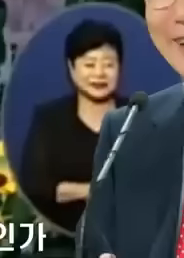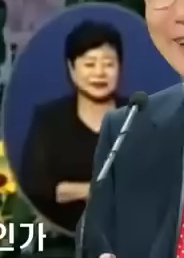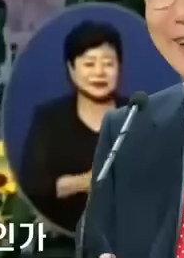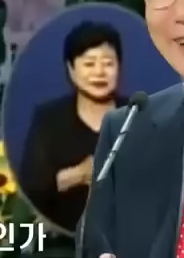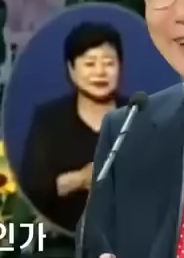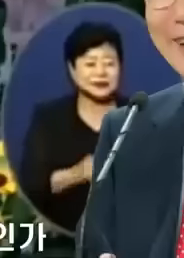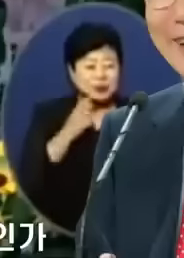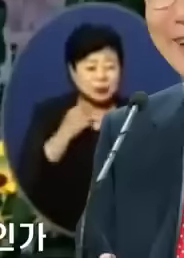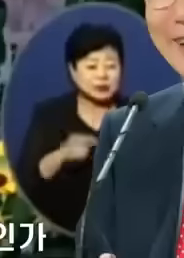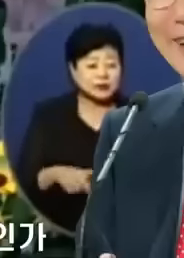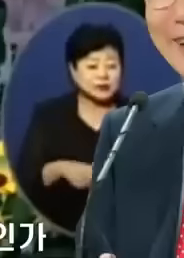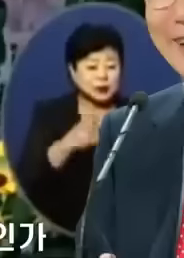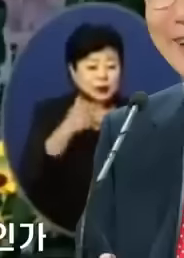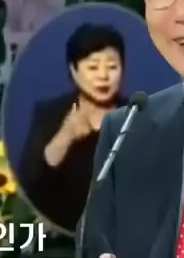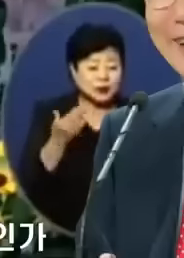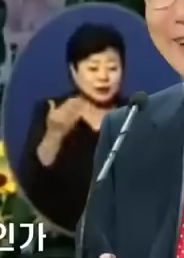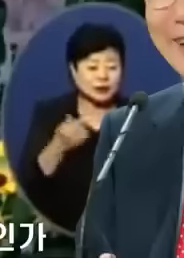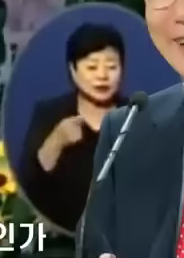초등학교에 다닐 때인